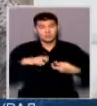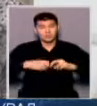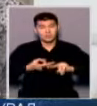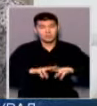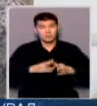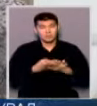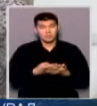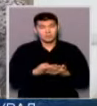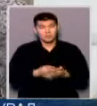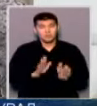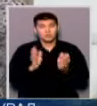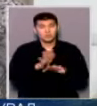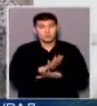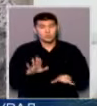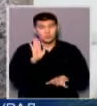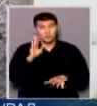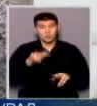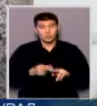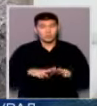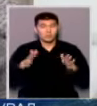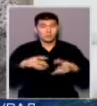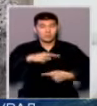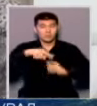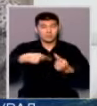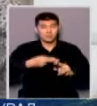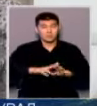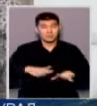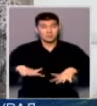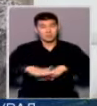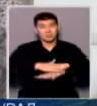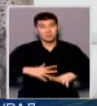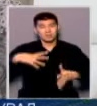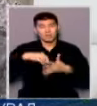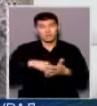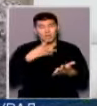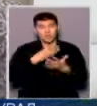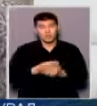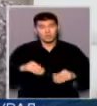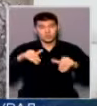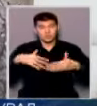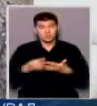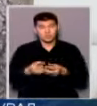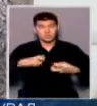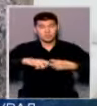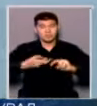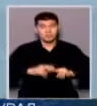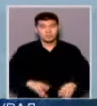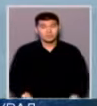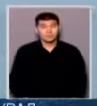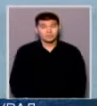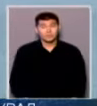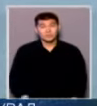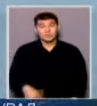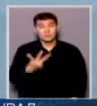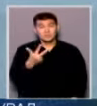чтобы не только крупный, но и средний, малый бизнес и само население вносило вклад в решение данной проблемы. Также